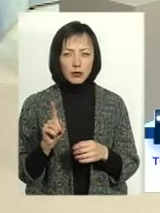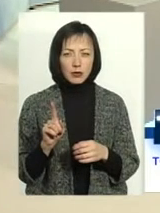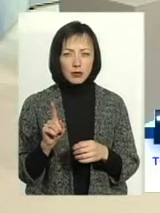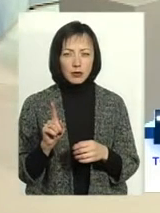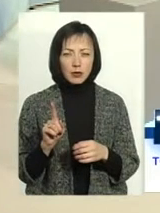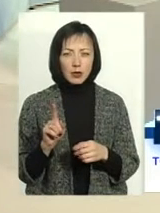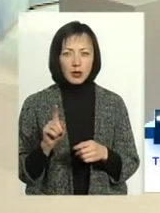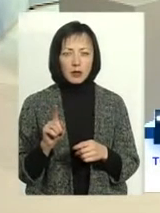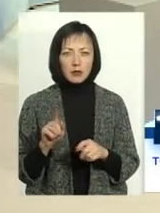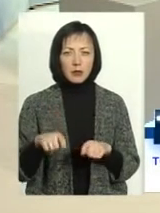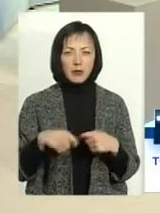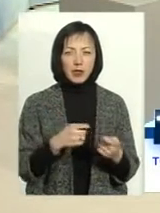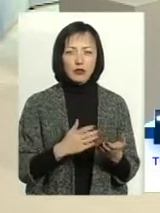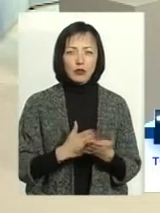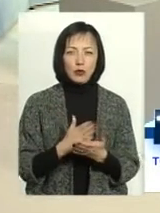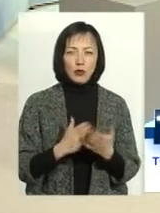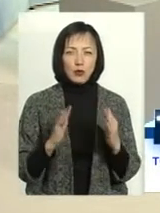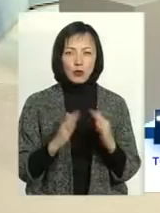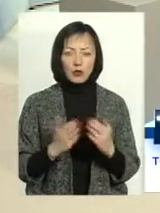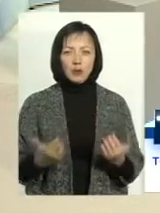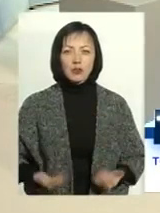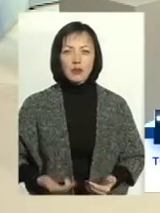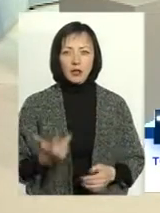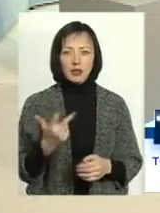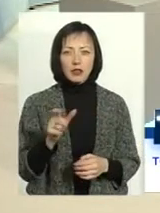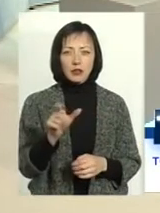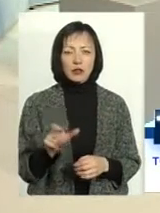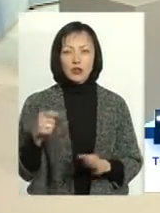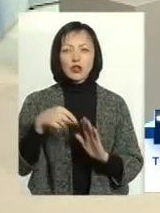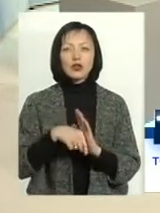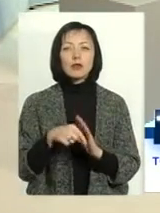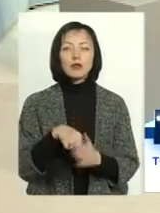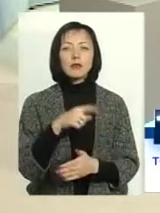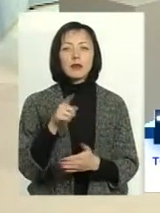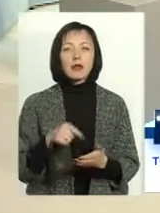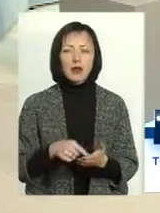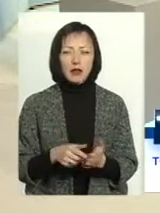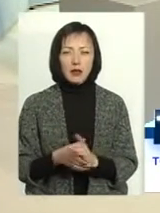служебний дом, який проживає три чоловіка. В чому суть вашого запитання?